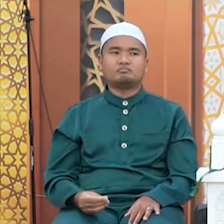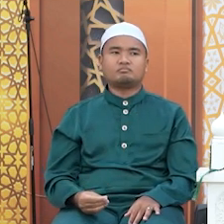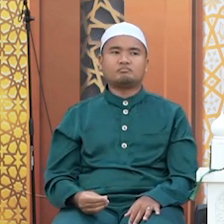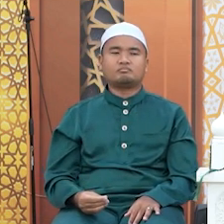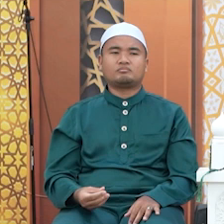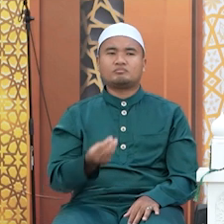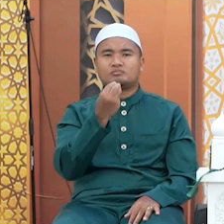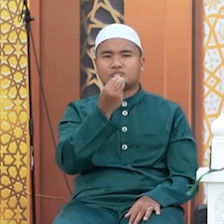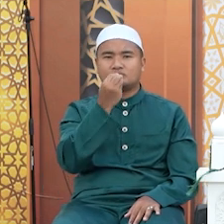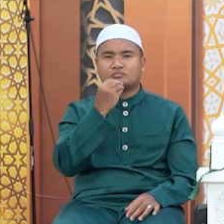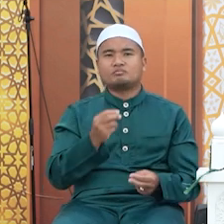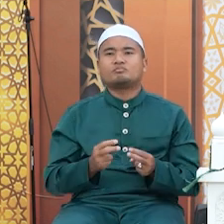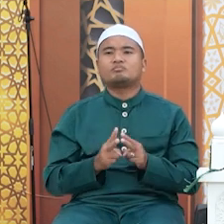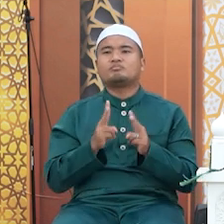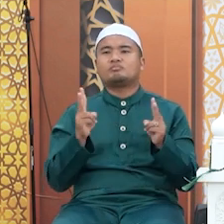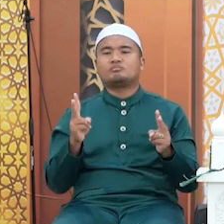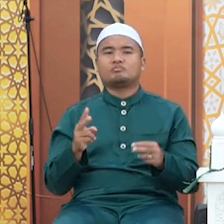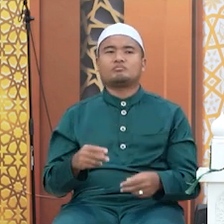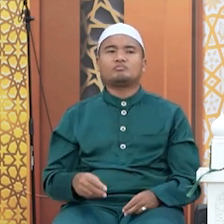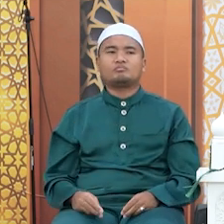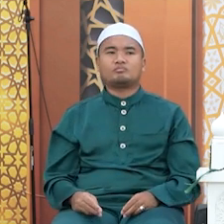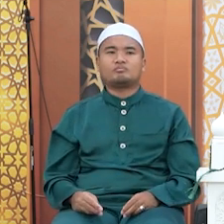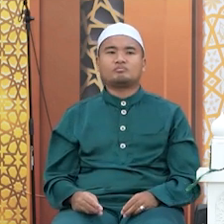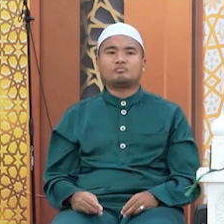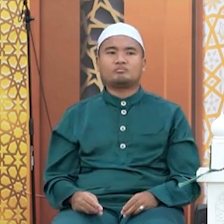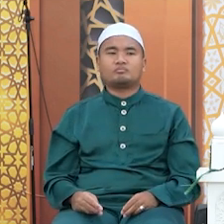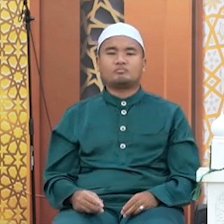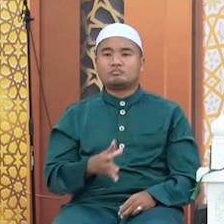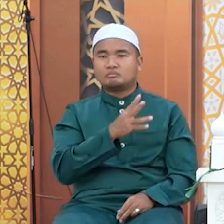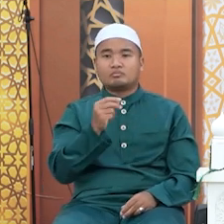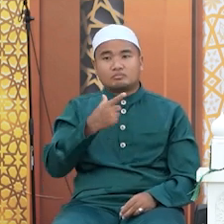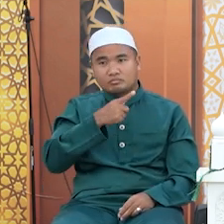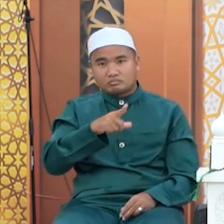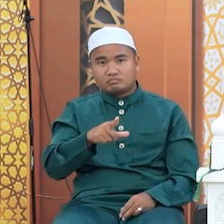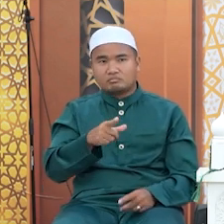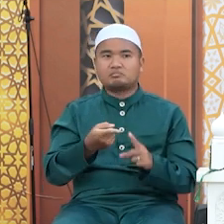lebih banyak waktu buka tu daripada dia tak puasa.